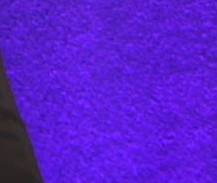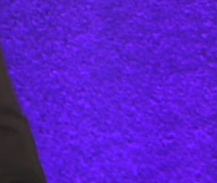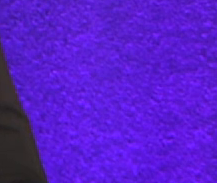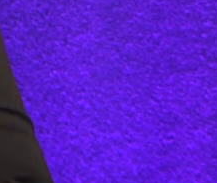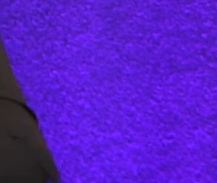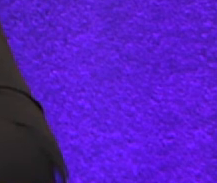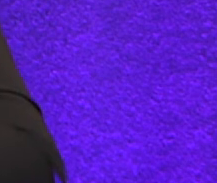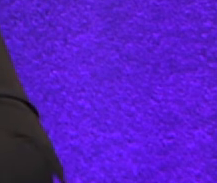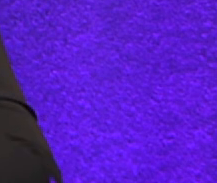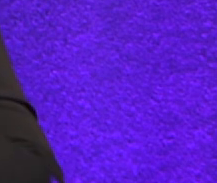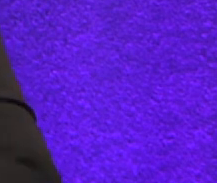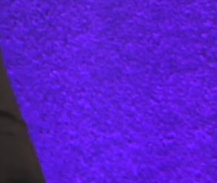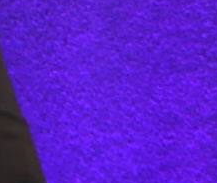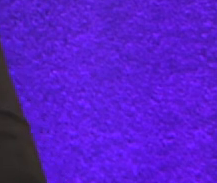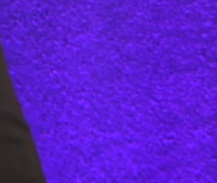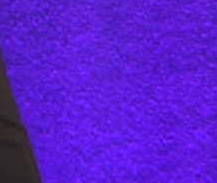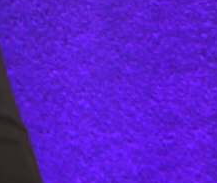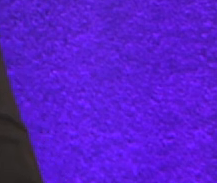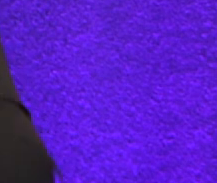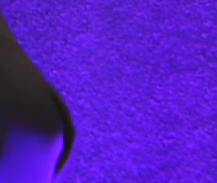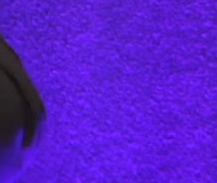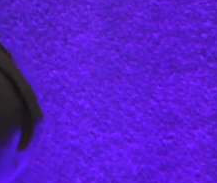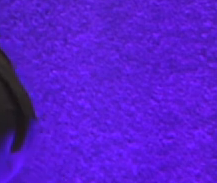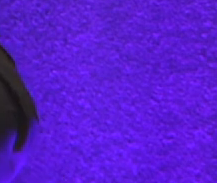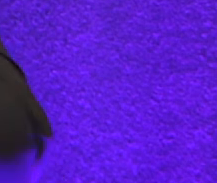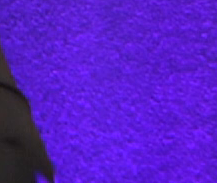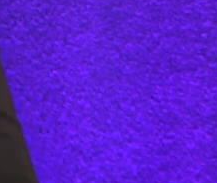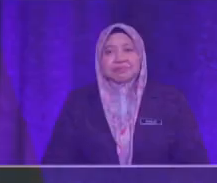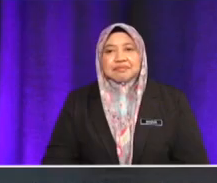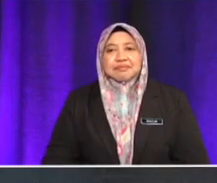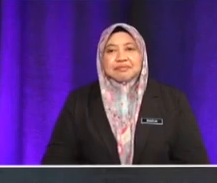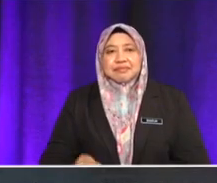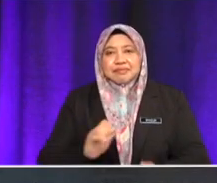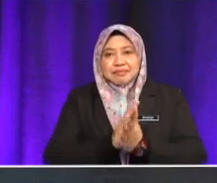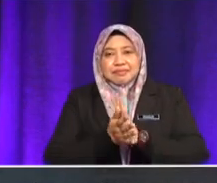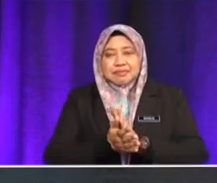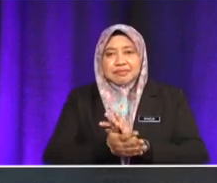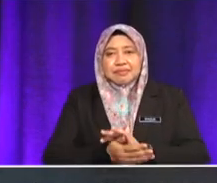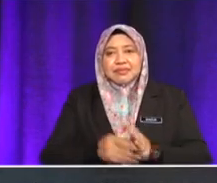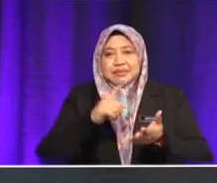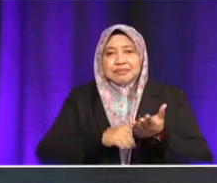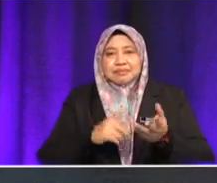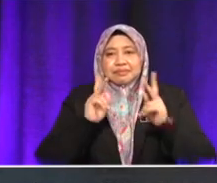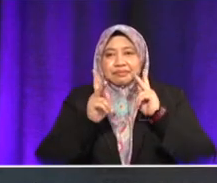Terima kasih ibu bersama kami untuk PBD kali ini jadi Setelah begitu